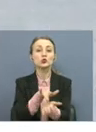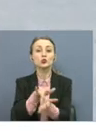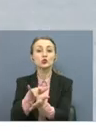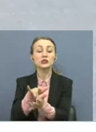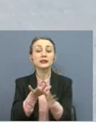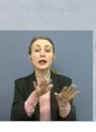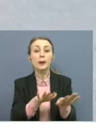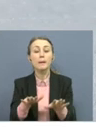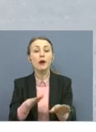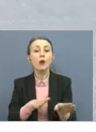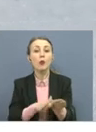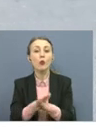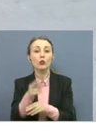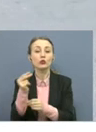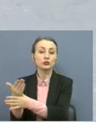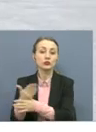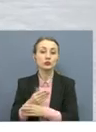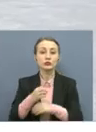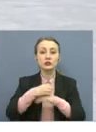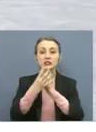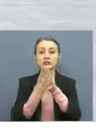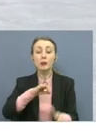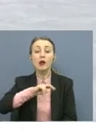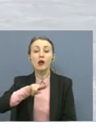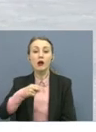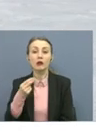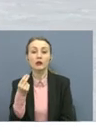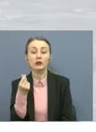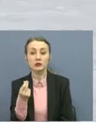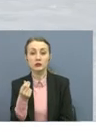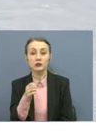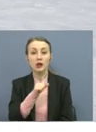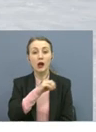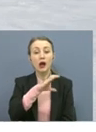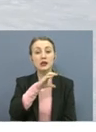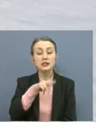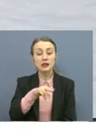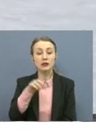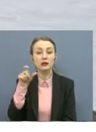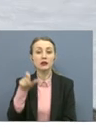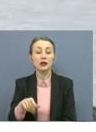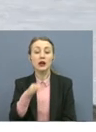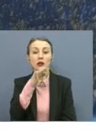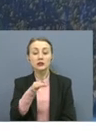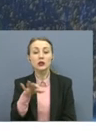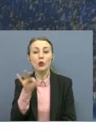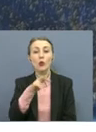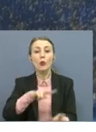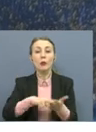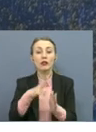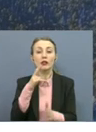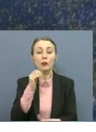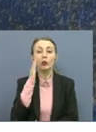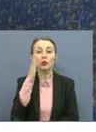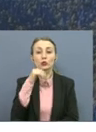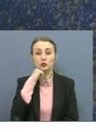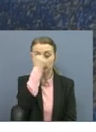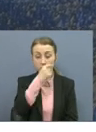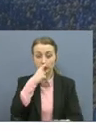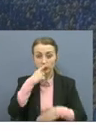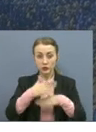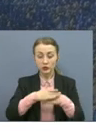туризм нысанының құрылысы жалғастырылды. Олардың инвестиция көлемі 19 миллиард теңгеден асады. Сондай-ақ Асет Азаматұлы биылғы